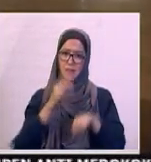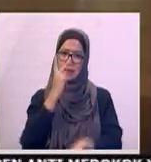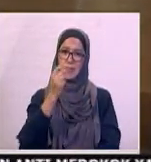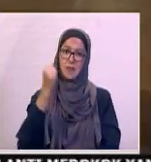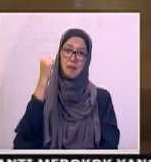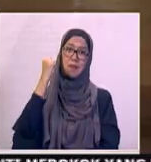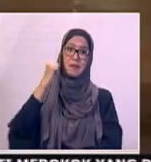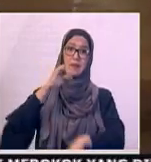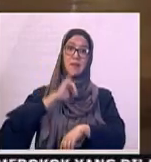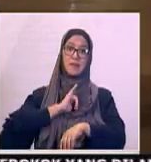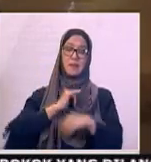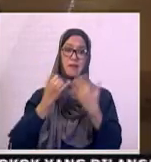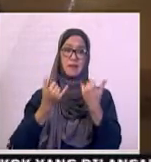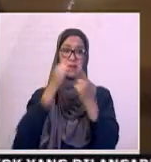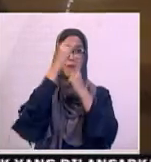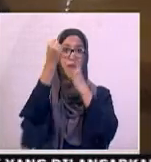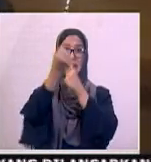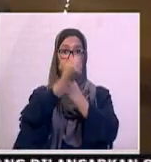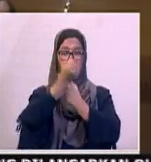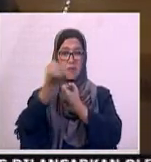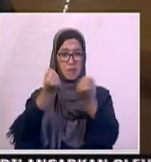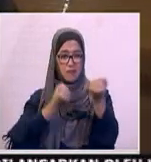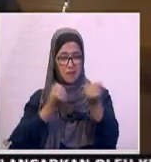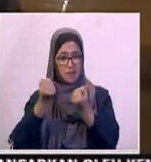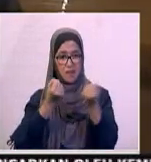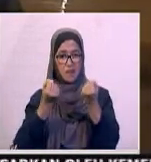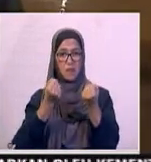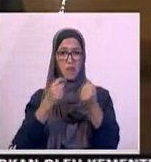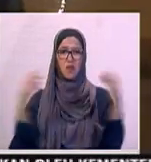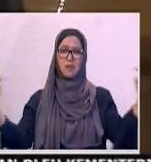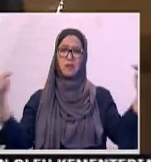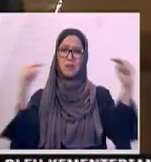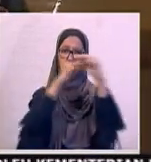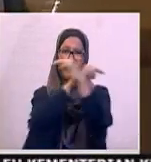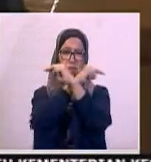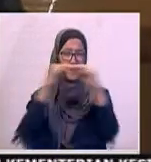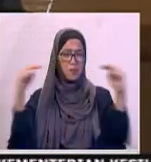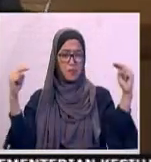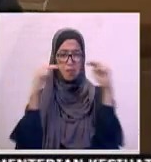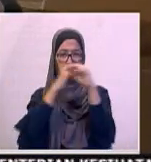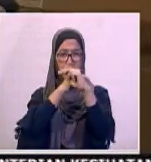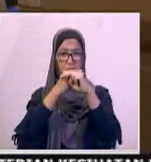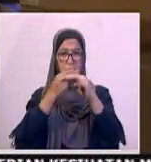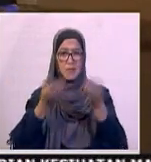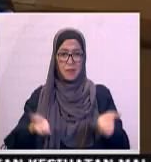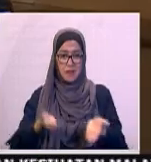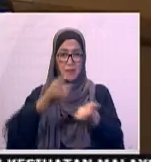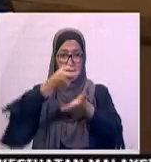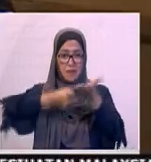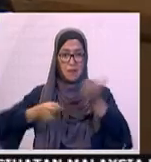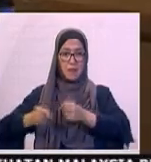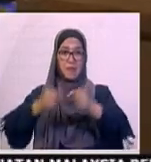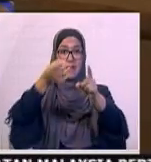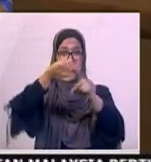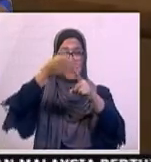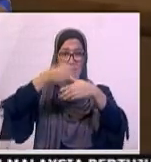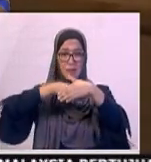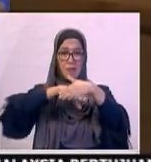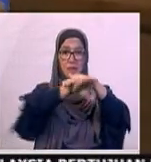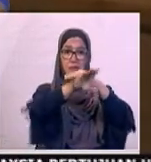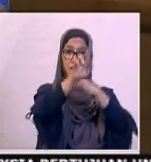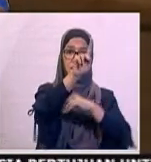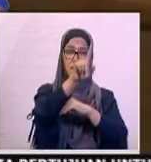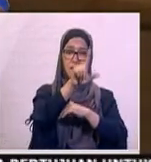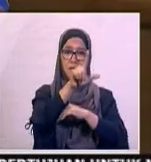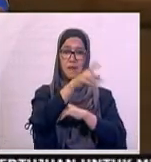iaitu situasi trafik ketika ini di kedua-dua arah di Plaza Tol Sungai Besi, iaitu menghala ke Ibu Negara dan juga menghala